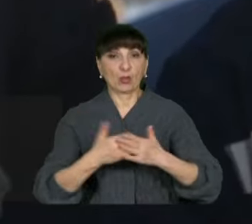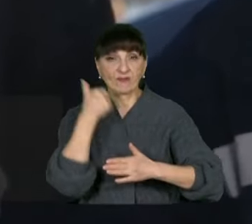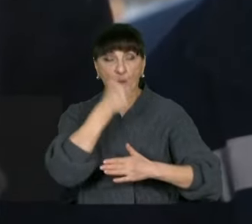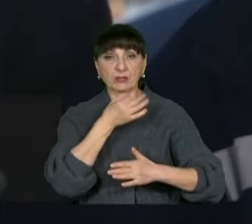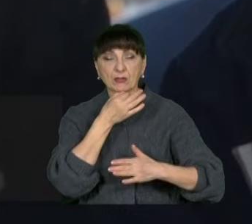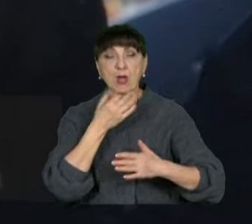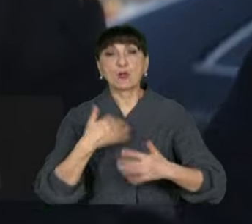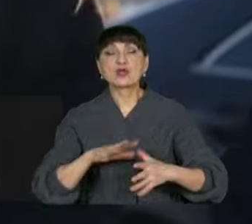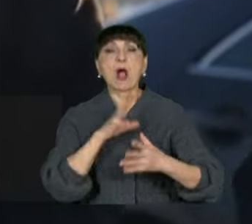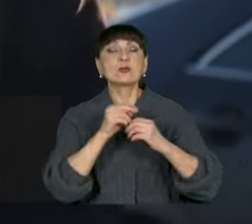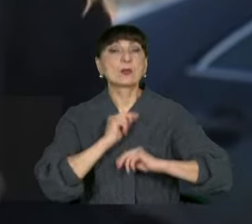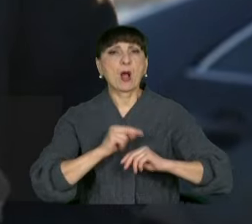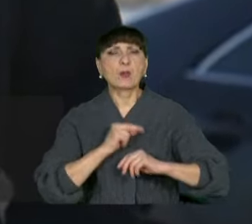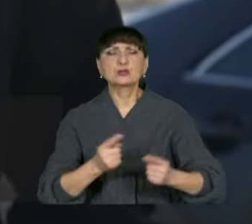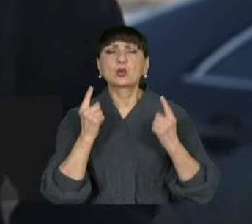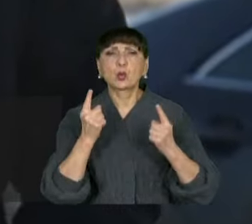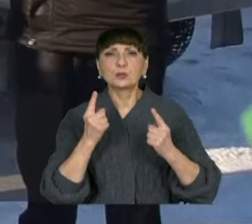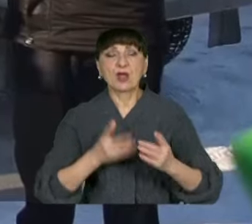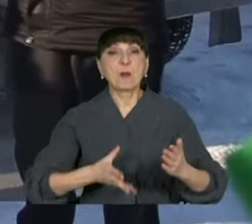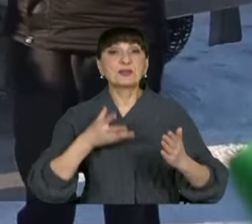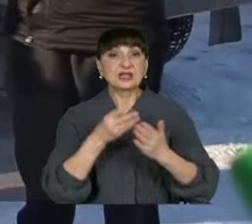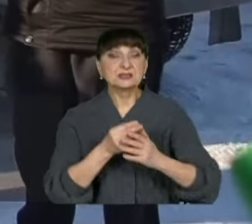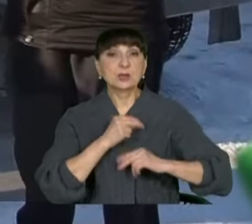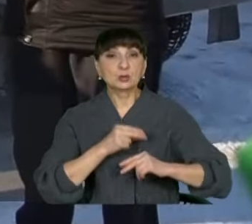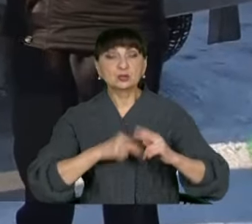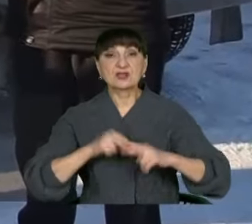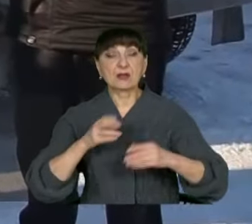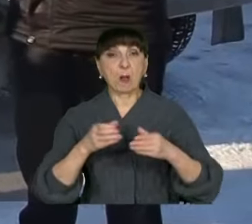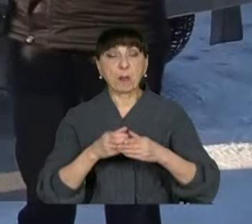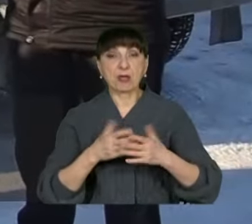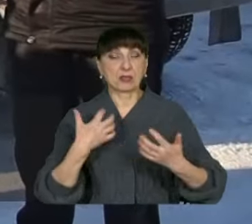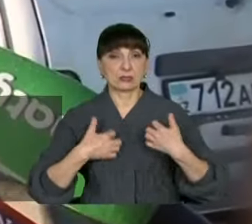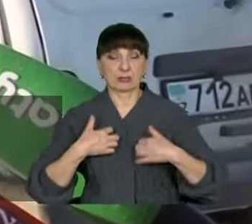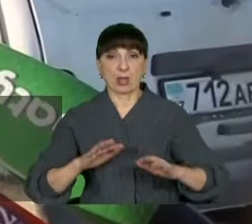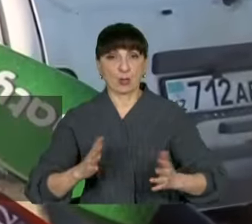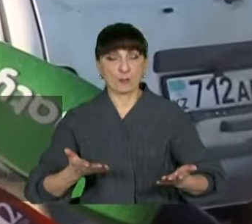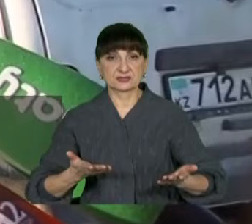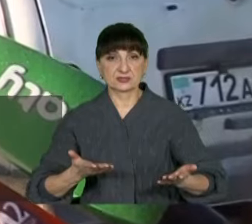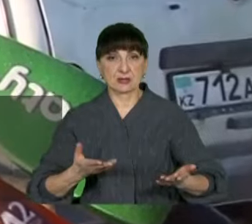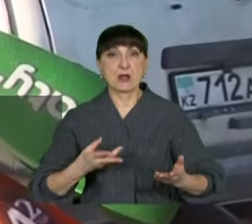Несмотря на то, что объем работ был колоссальный, платить за их труд подрядчик почему-то не торопится.